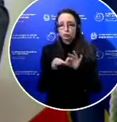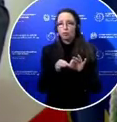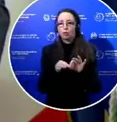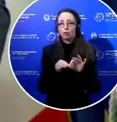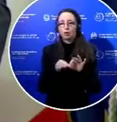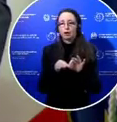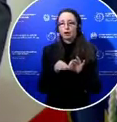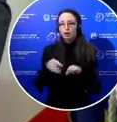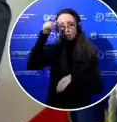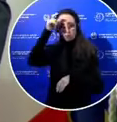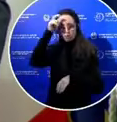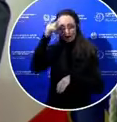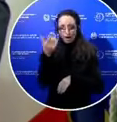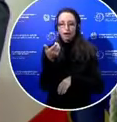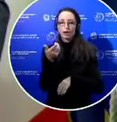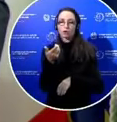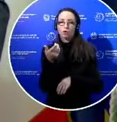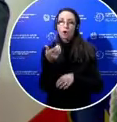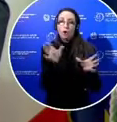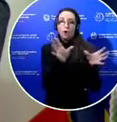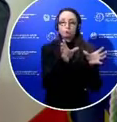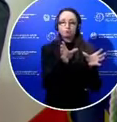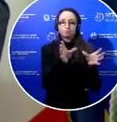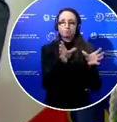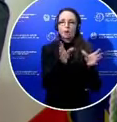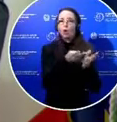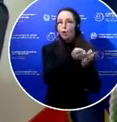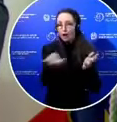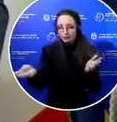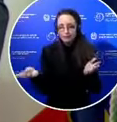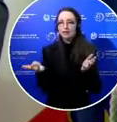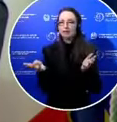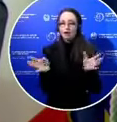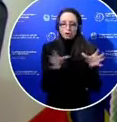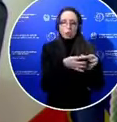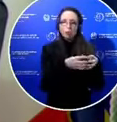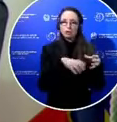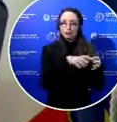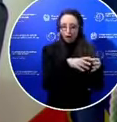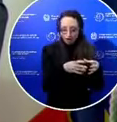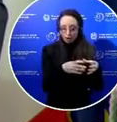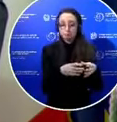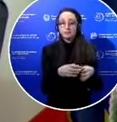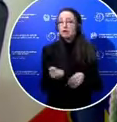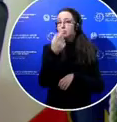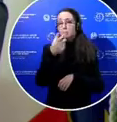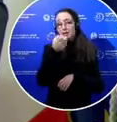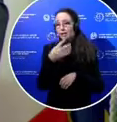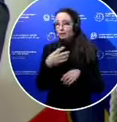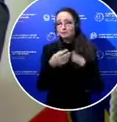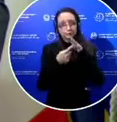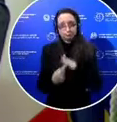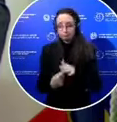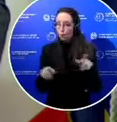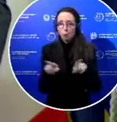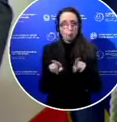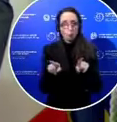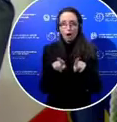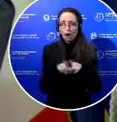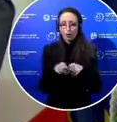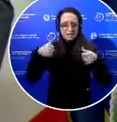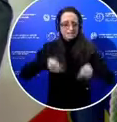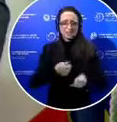sfida collettiva e di comunità quella a sconfiggere la malattia, e lo stesso vale per le dipendenze, non può essere lasciata ad una sfida individuale